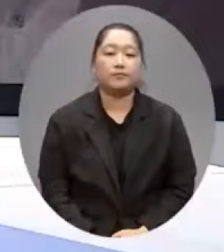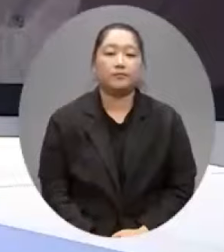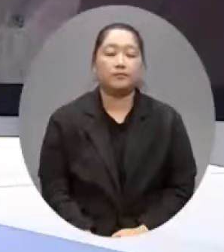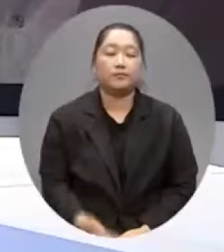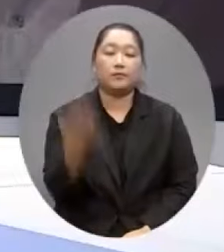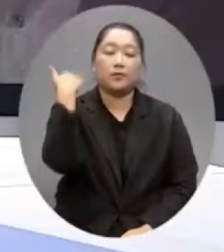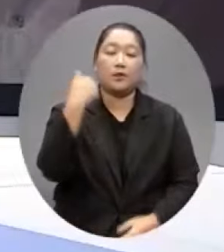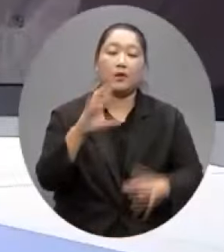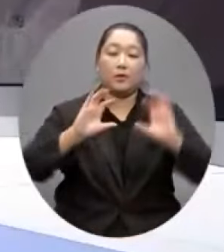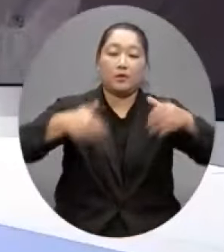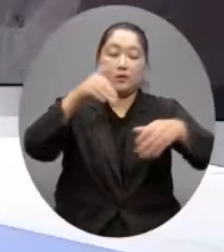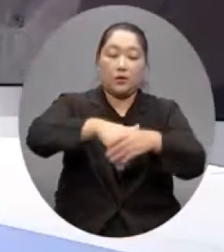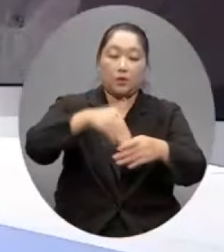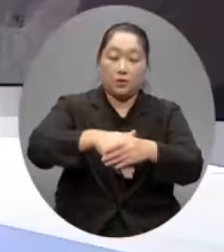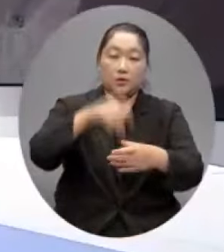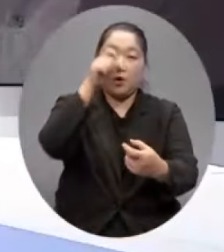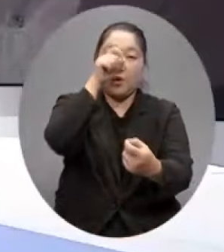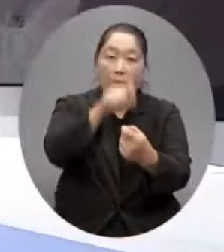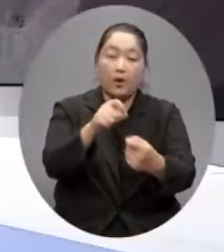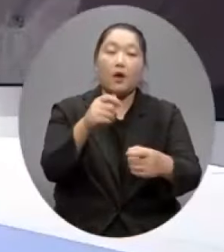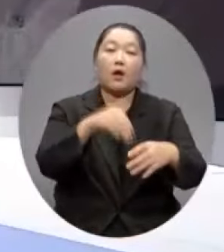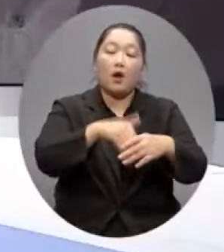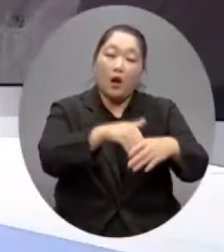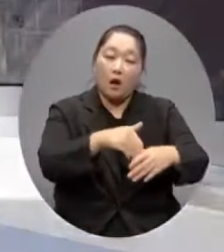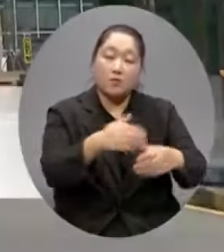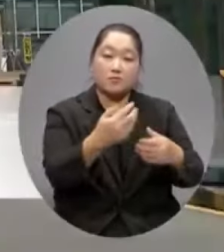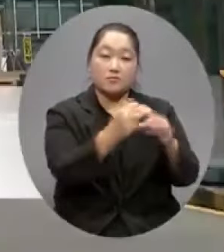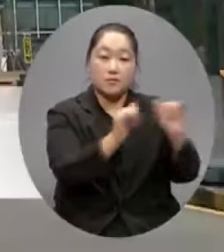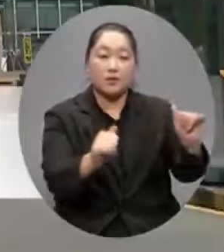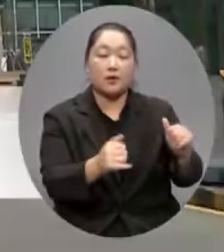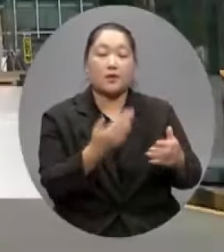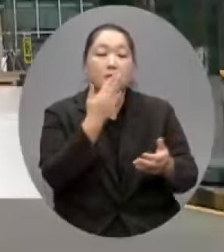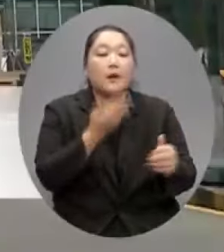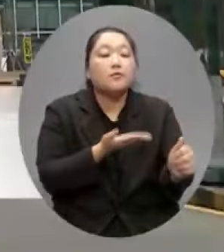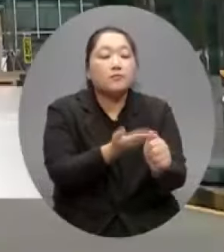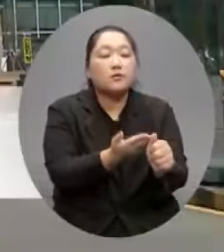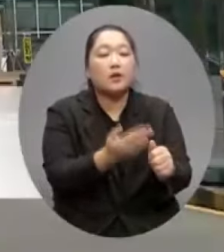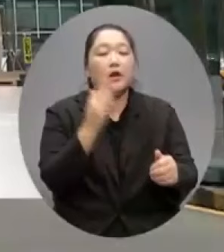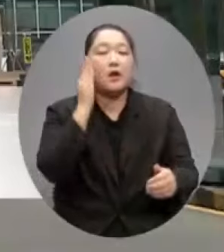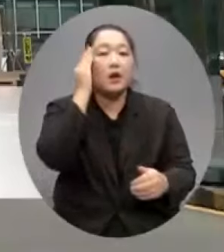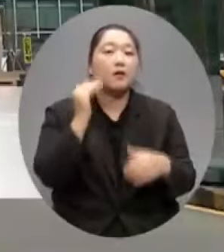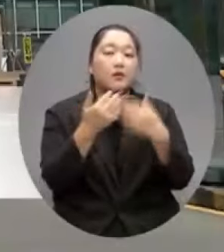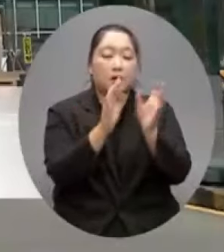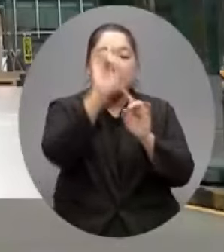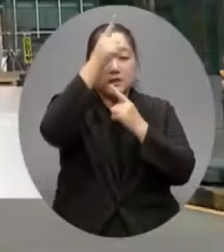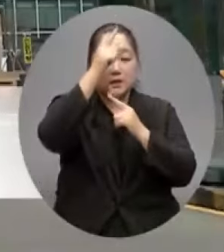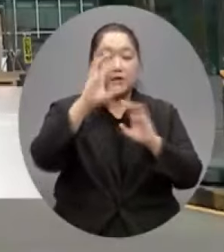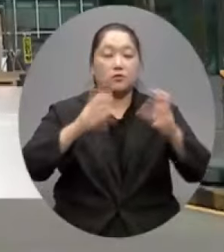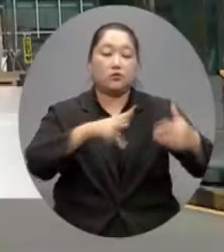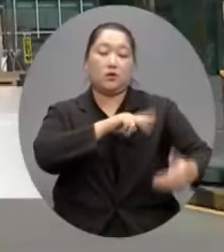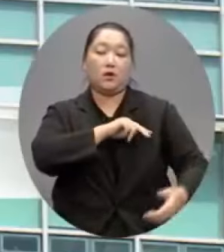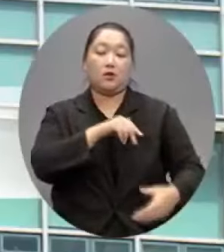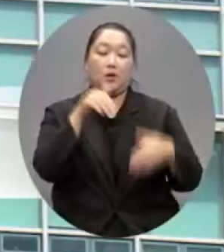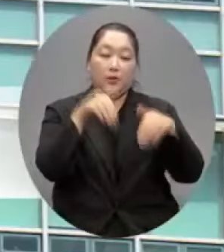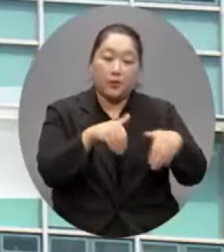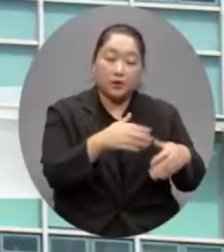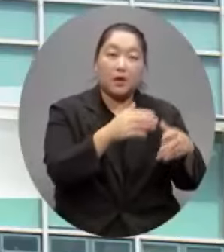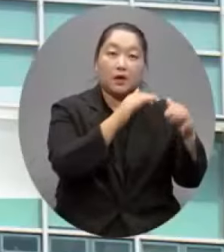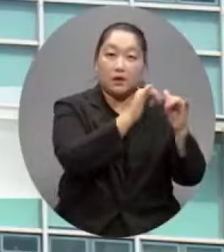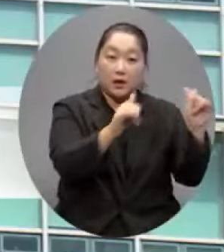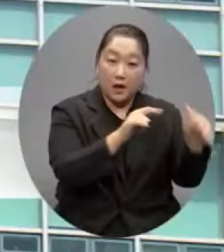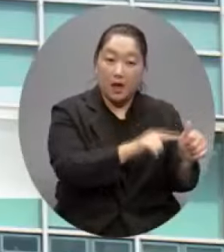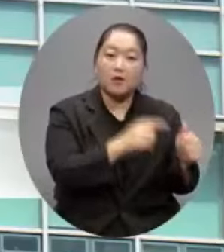지난 총선을 앞두고 선거운동원들에게 식사를 제공한 혐의로 더불어민주당 이강일 국회의원의 보좌관이 검찰에